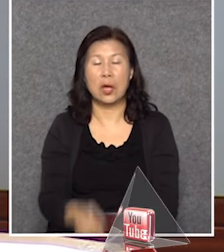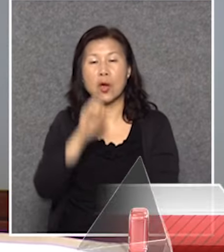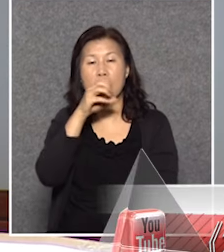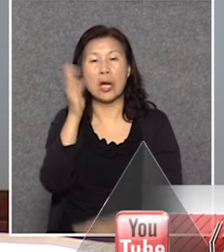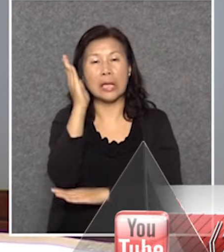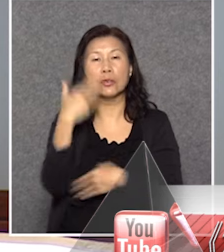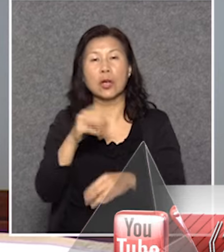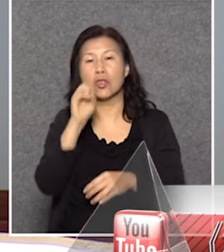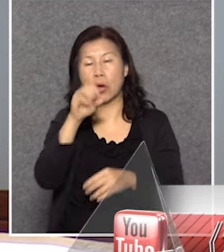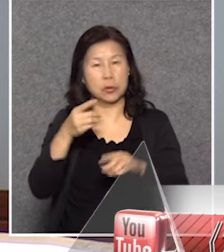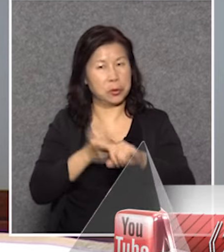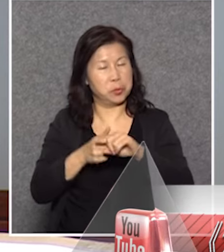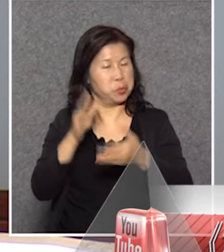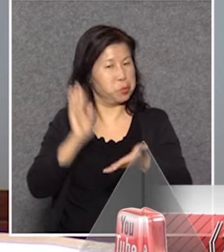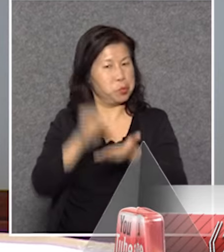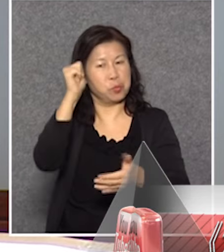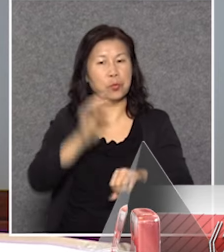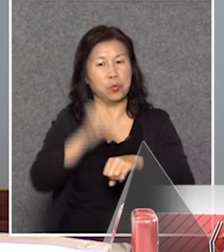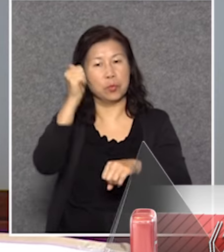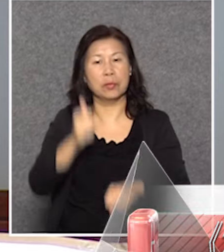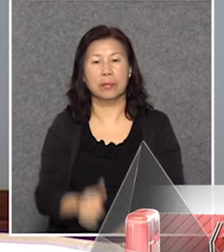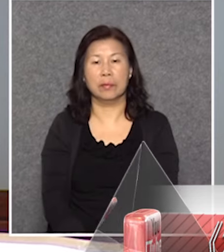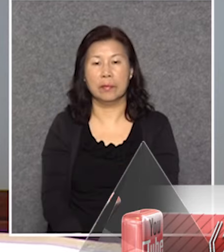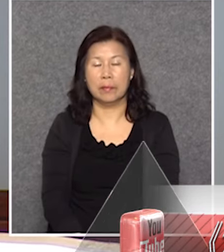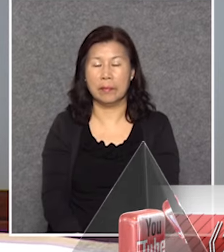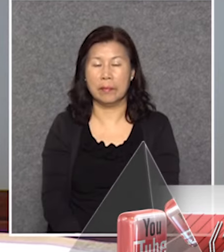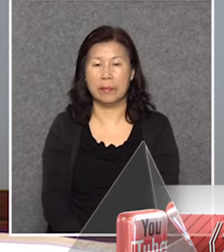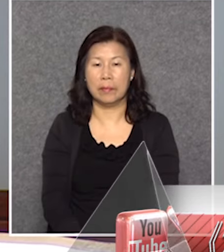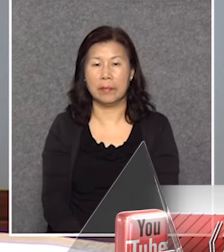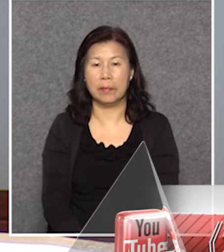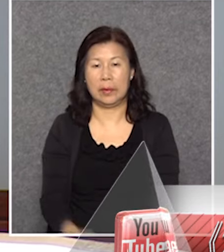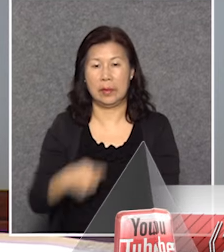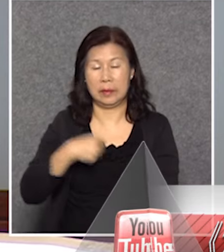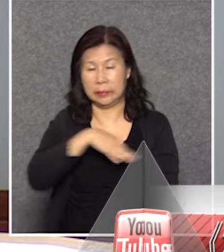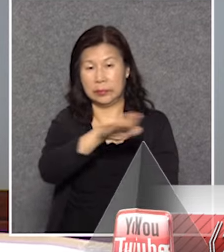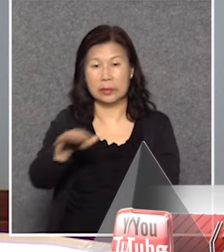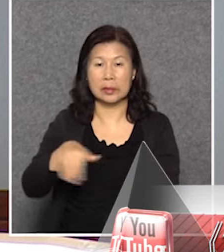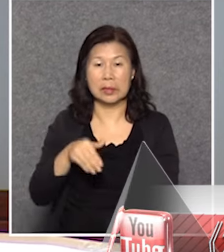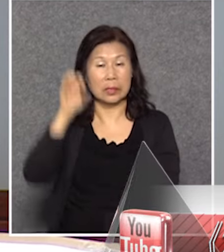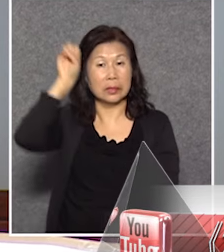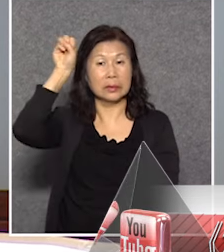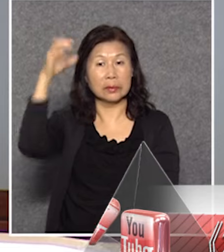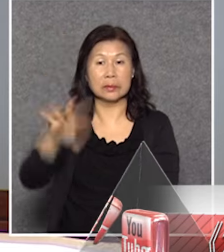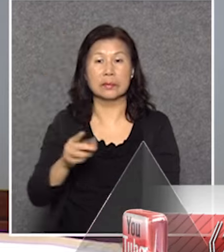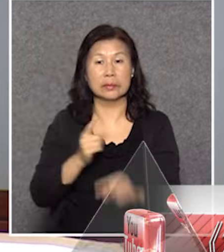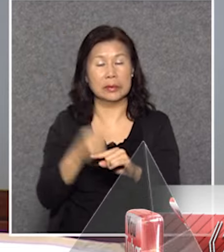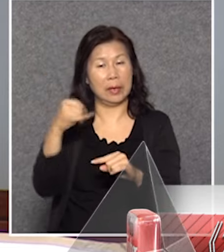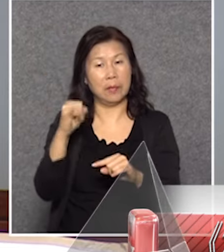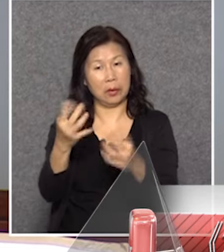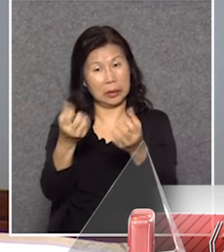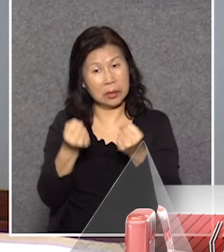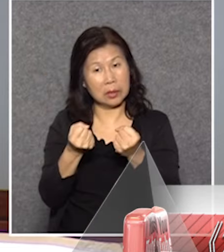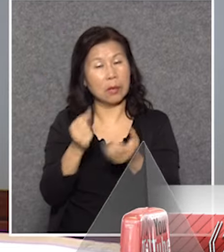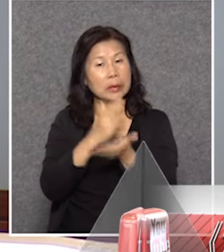地。第一，你就話咧呢個我哋嘅建議咧係唔可行嘅，咁你冇講到點樣唔